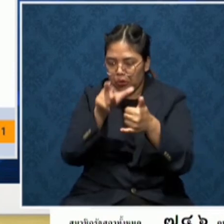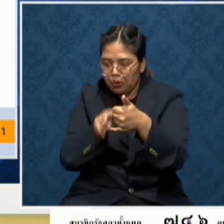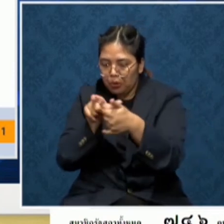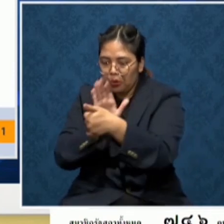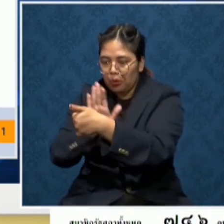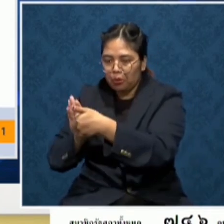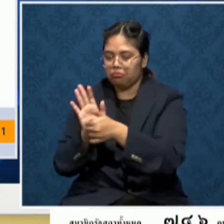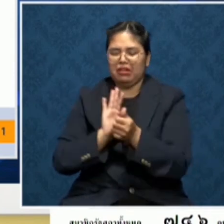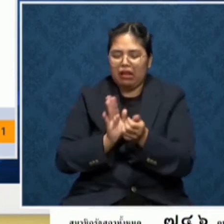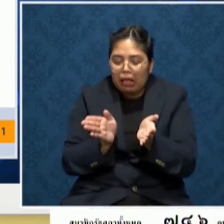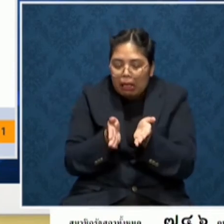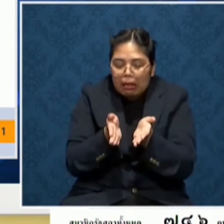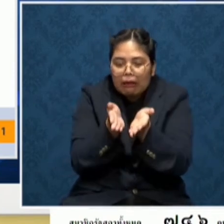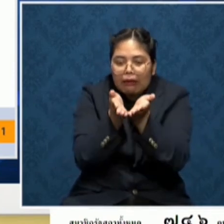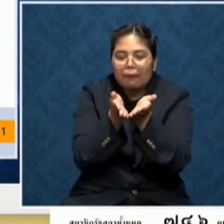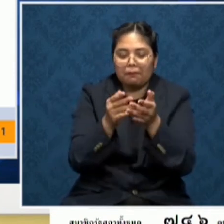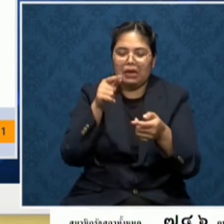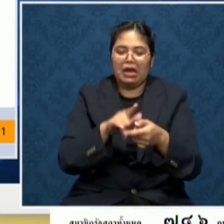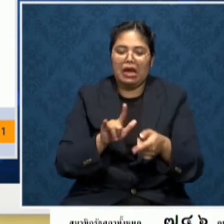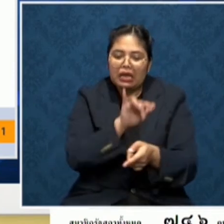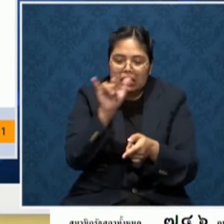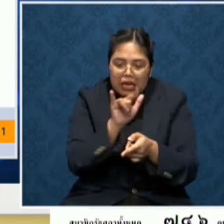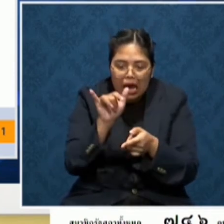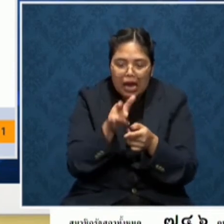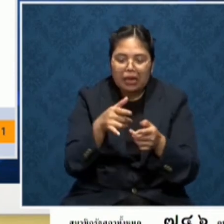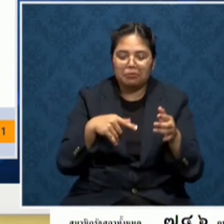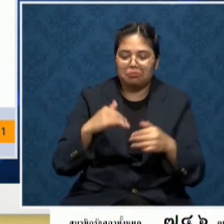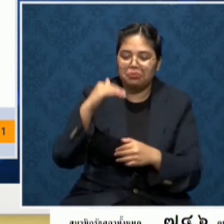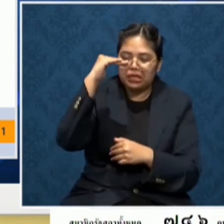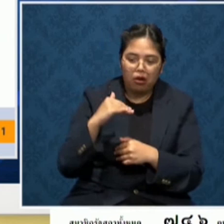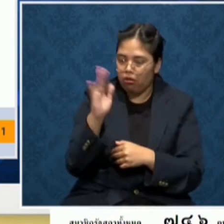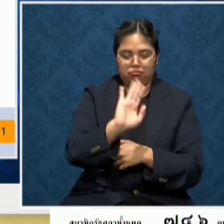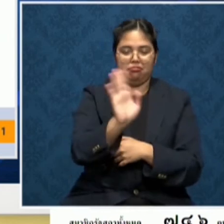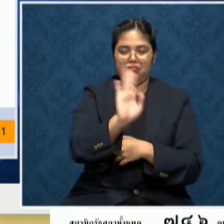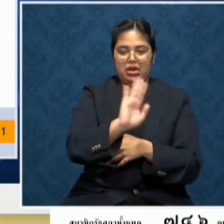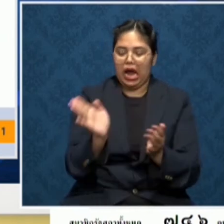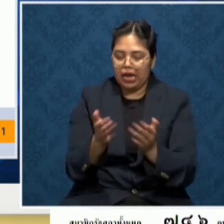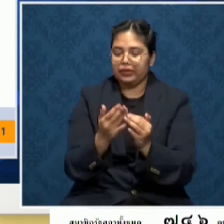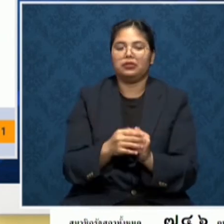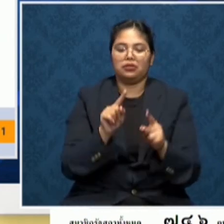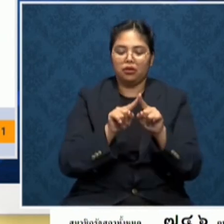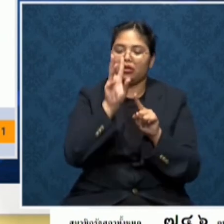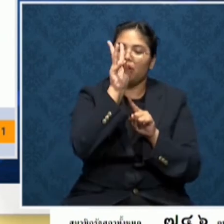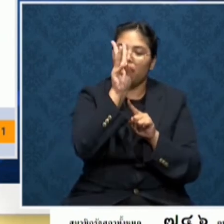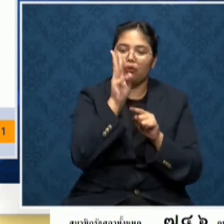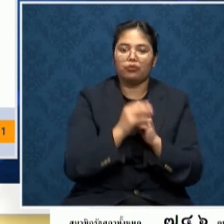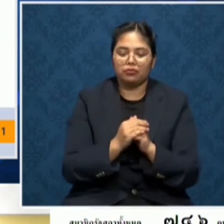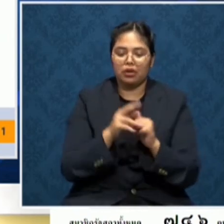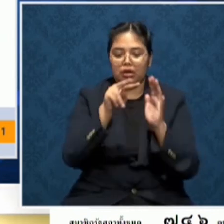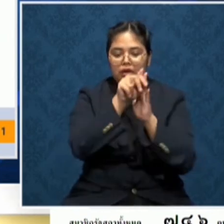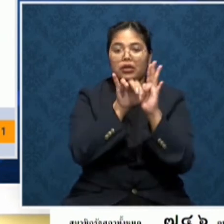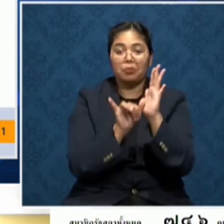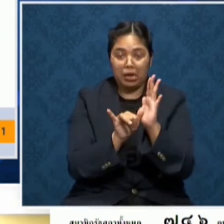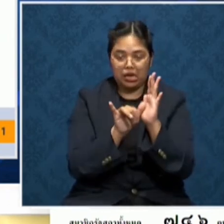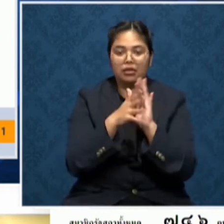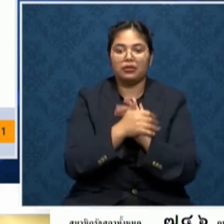อุปถัมภ์เครือญาติพวกพ้องหรือกลุ่มผลประโยชน์ใดเป็นการเฉพาะครับและข้อที่6นโยบายครับ